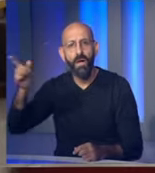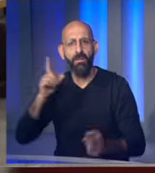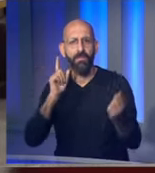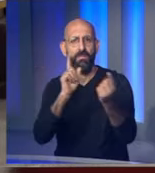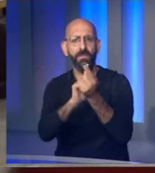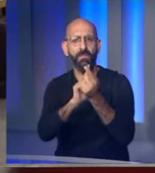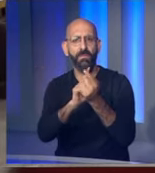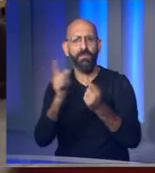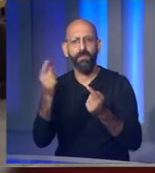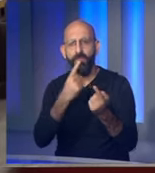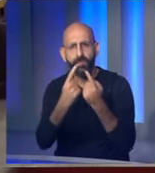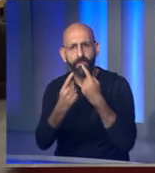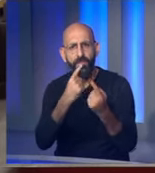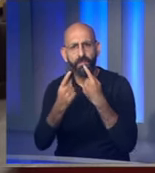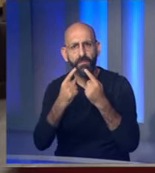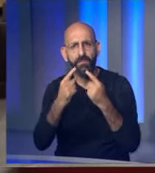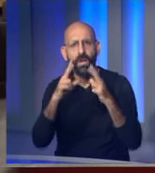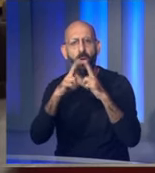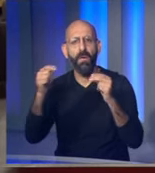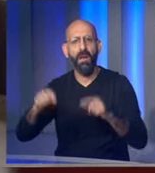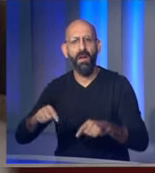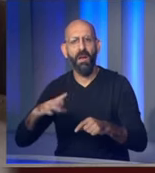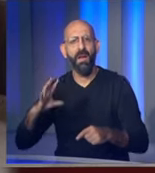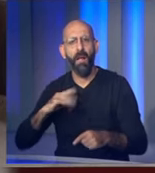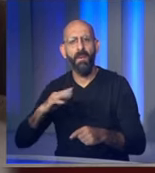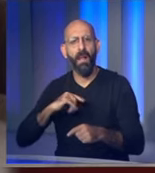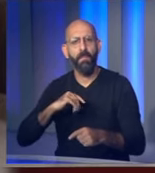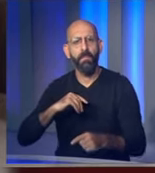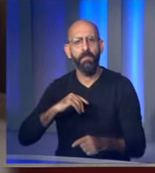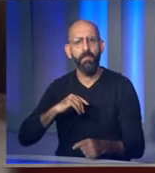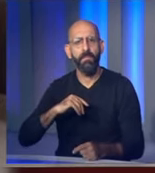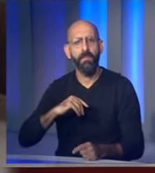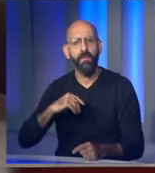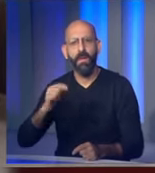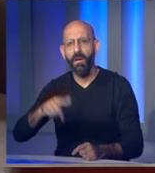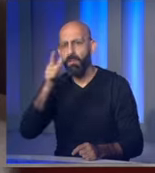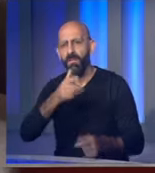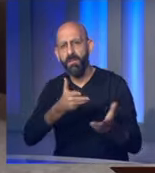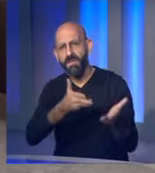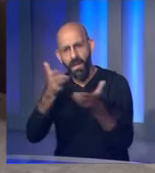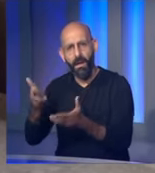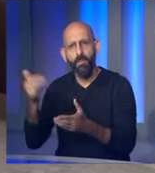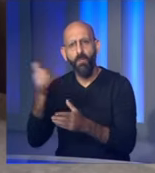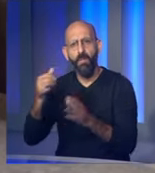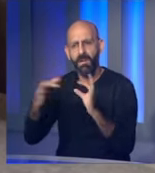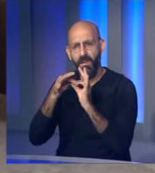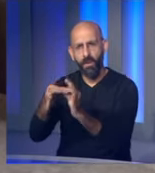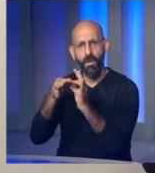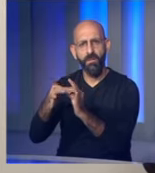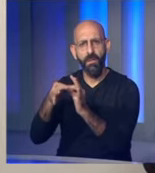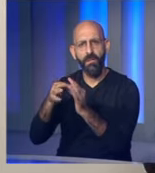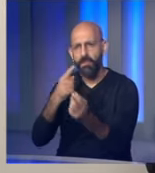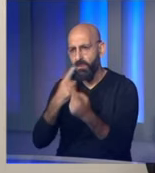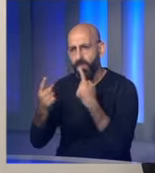عضوي تكتل الجمهوريه القويه النائبين غسان حاصباني وفادي كرم عقب اللقاء وضع عبد المسيح الزياره في اطار التواصل